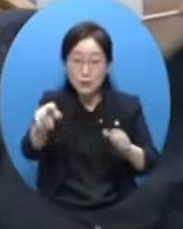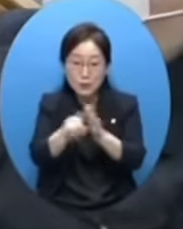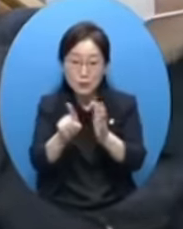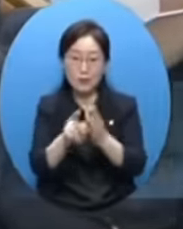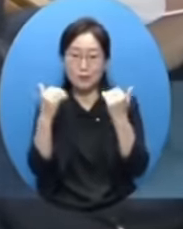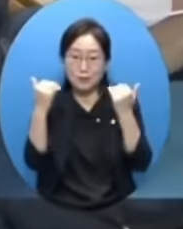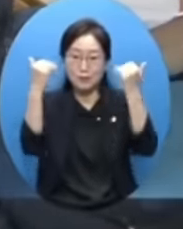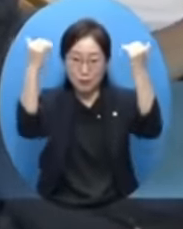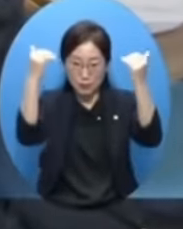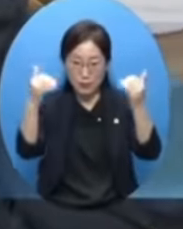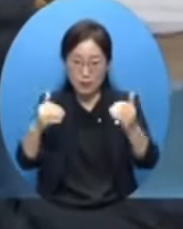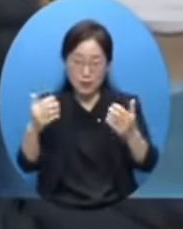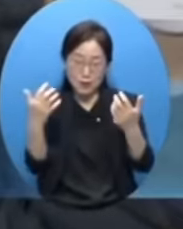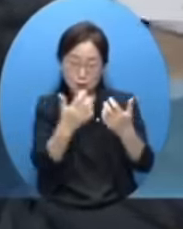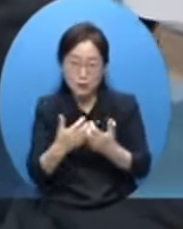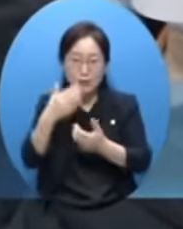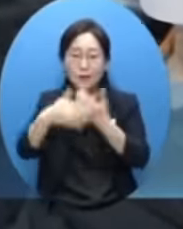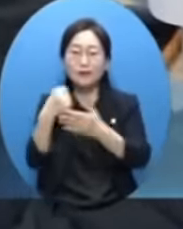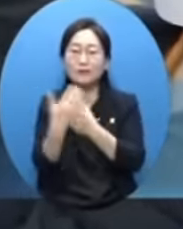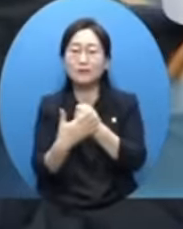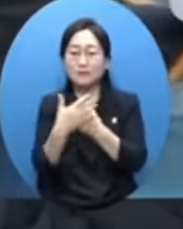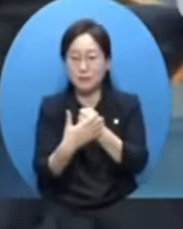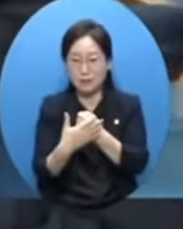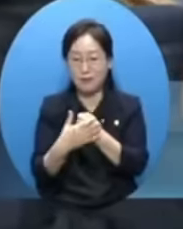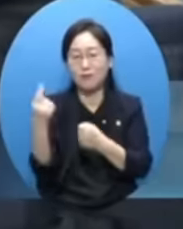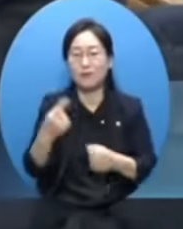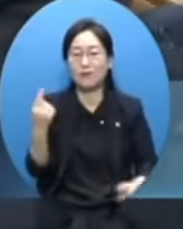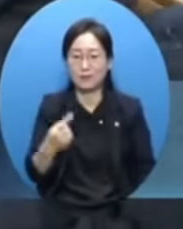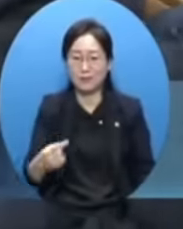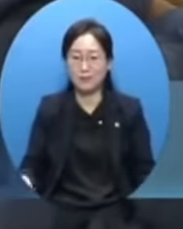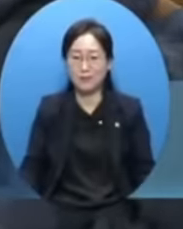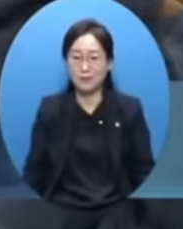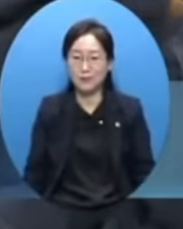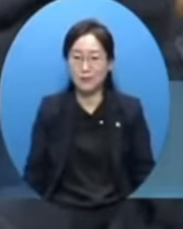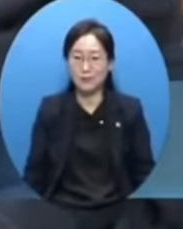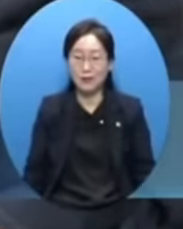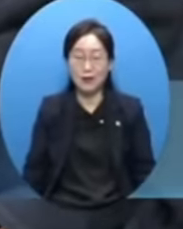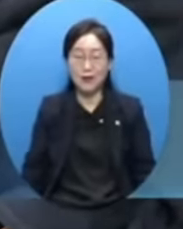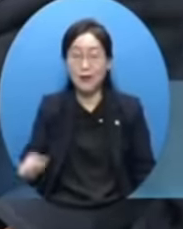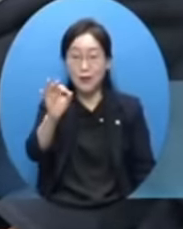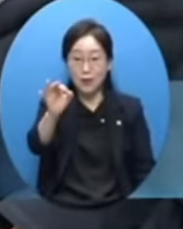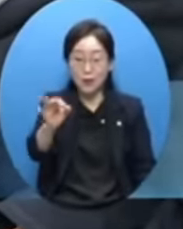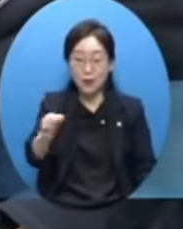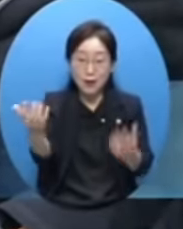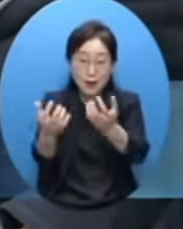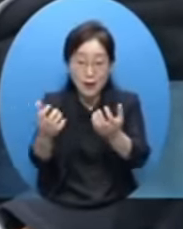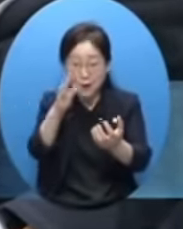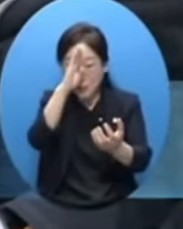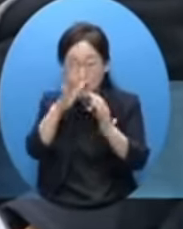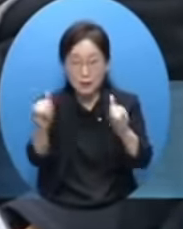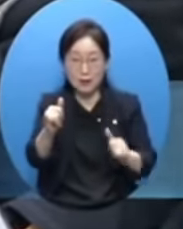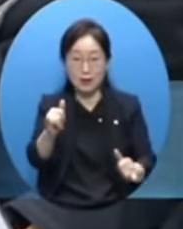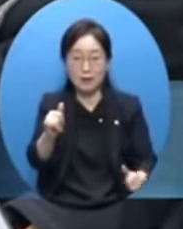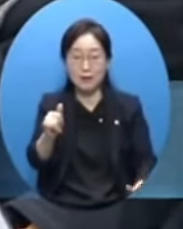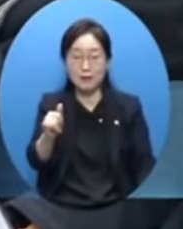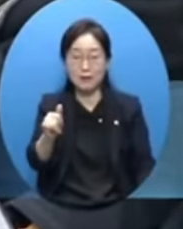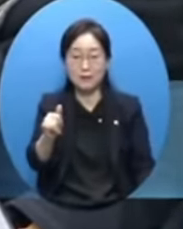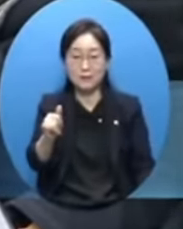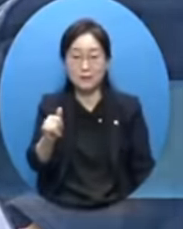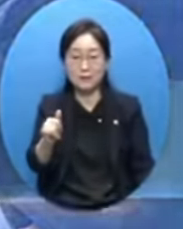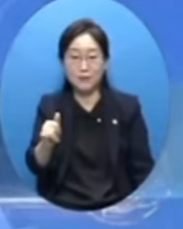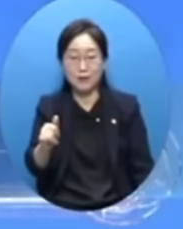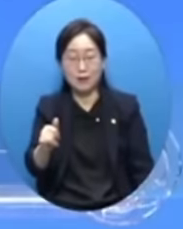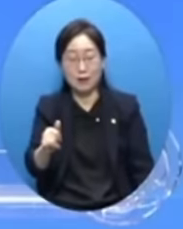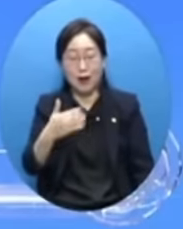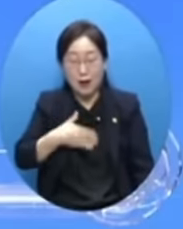더 풍성한 하나님의 은혜 가운데로 우리를 이끌어가는 것입니다. 열 명의 한세번 환자가 제장에